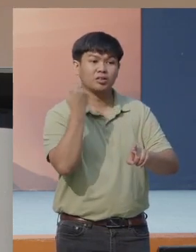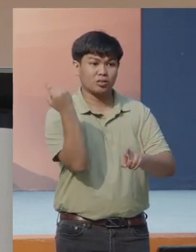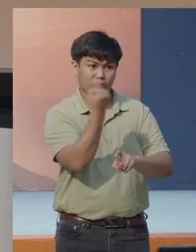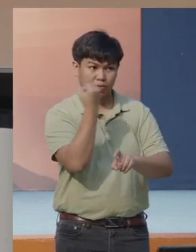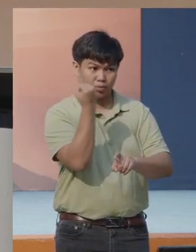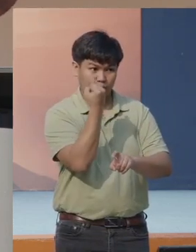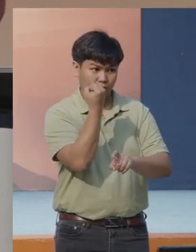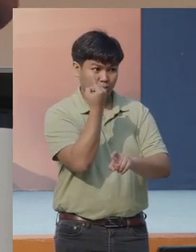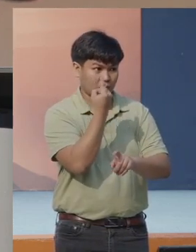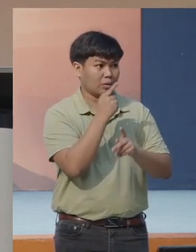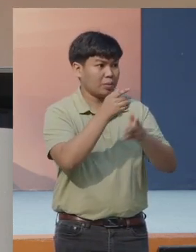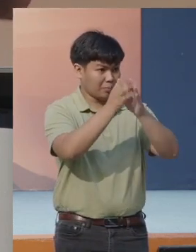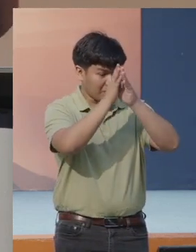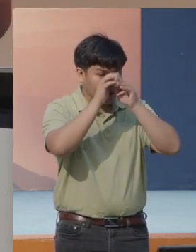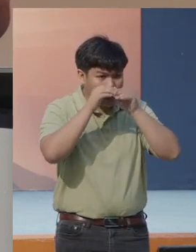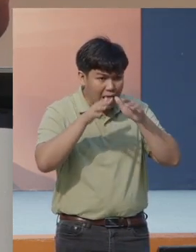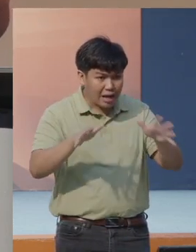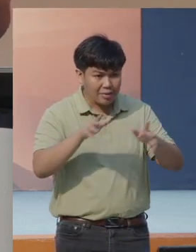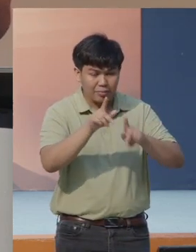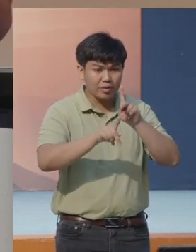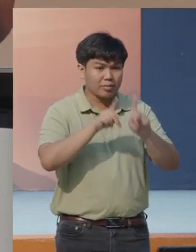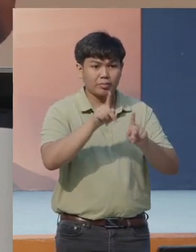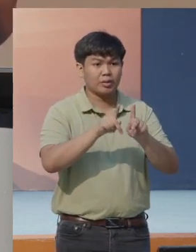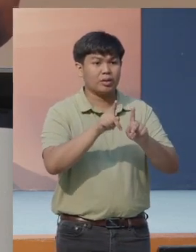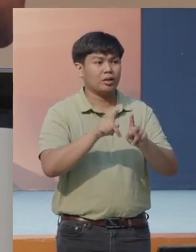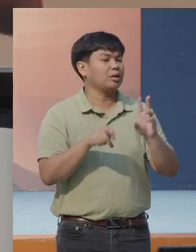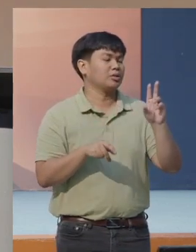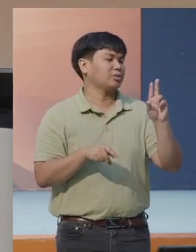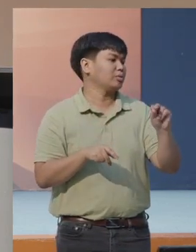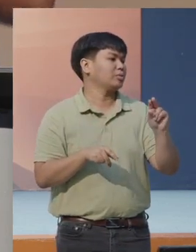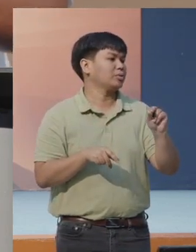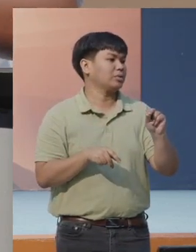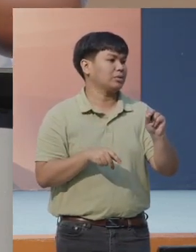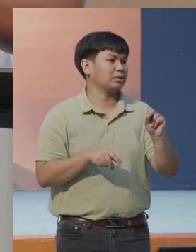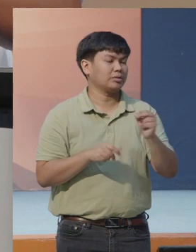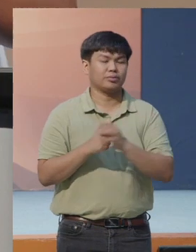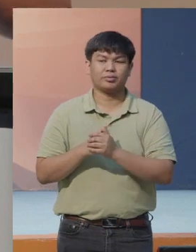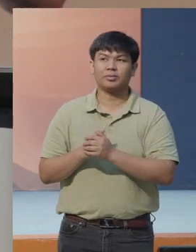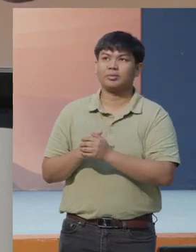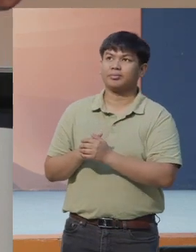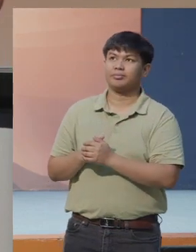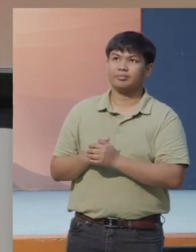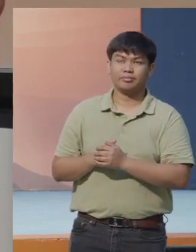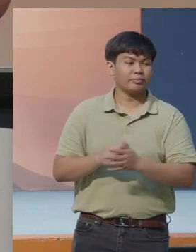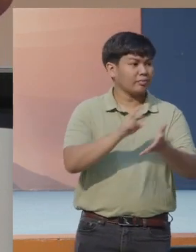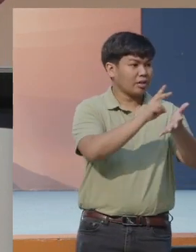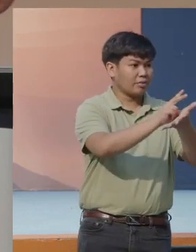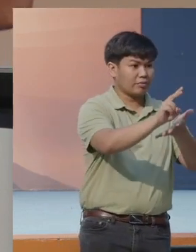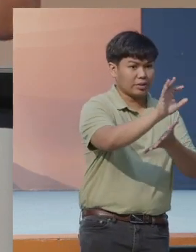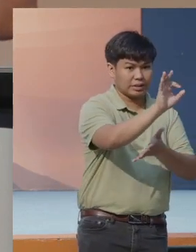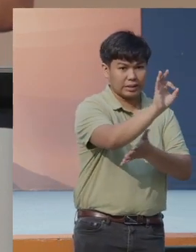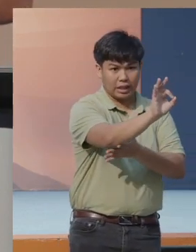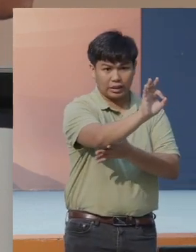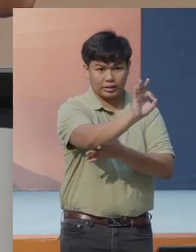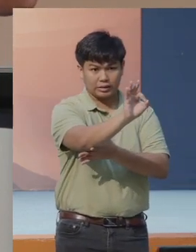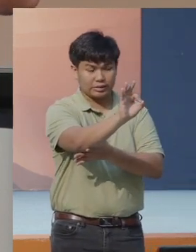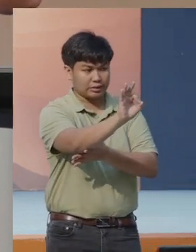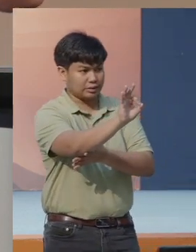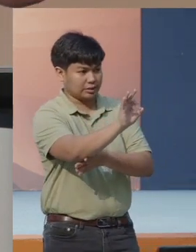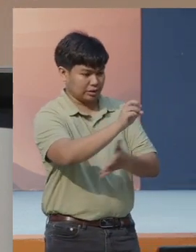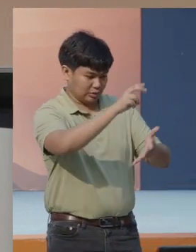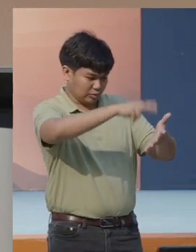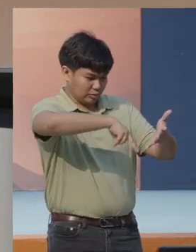Sila lang ba yung pinagpalang people? No? Here's the thing. In verse 9, if we go back